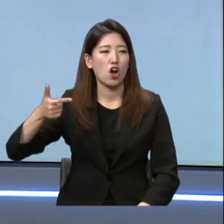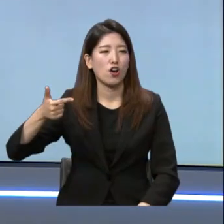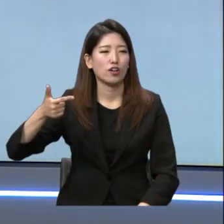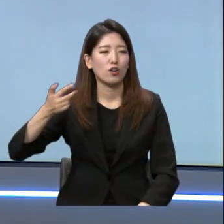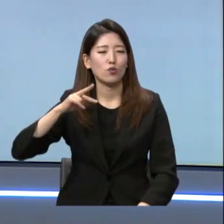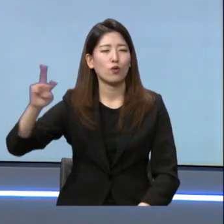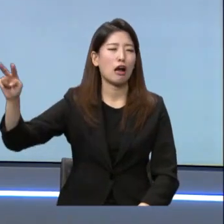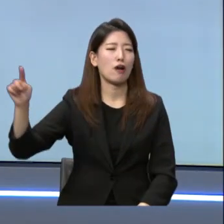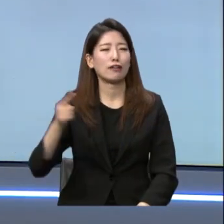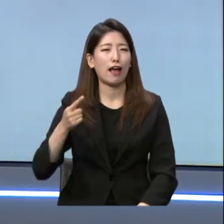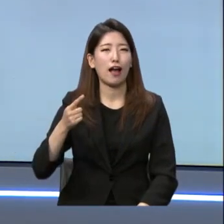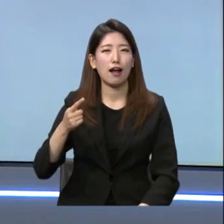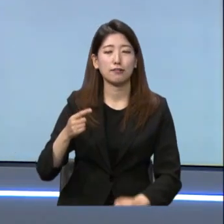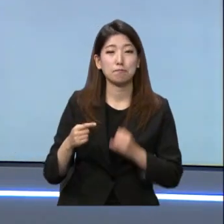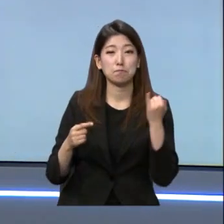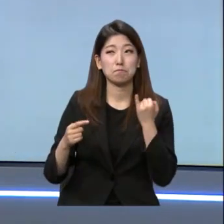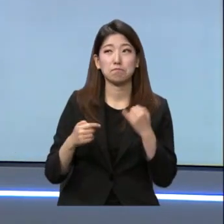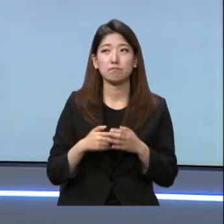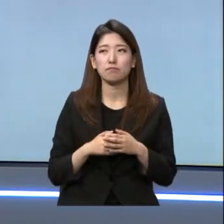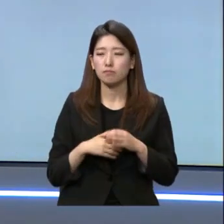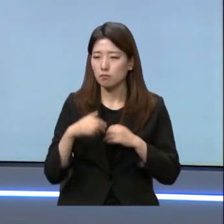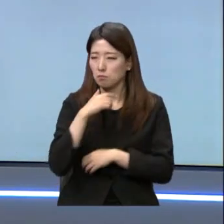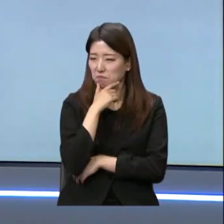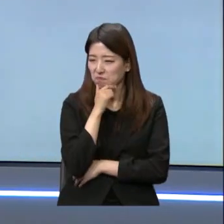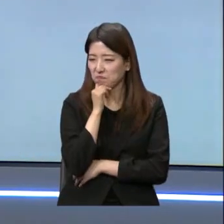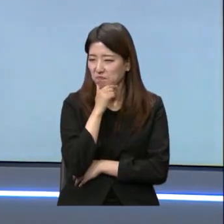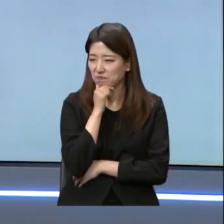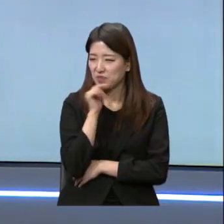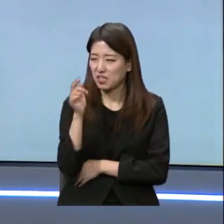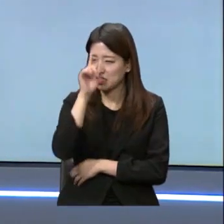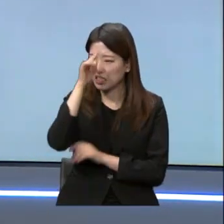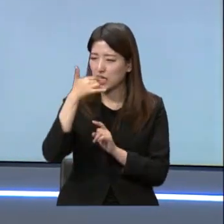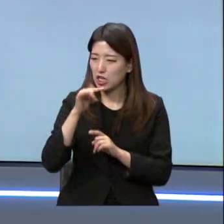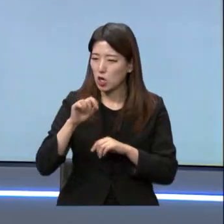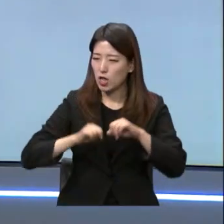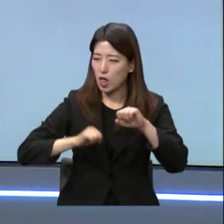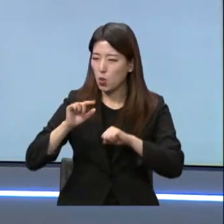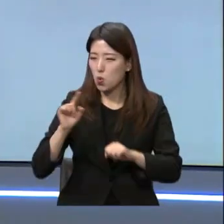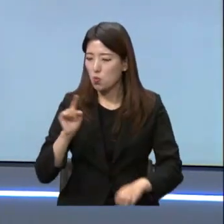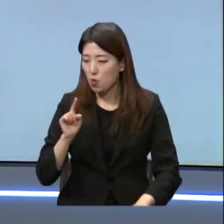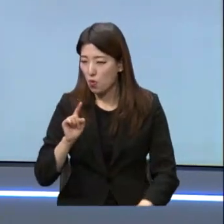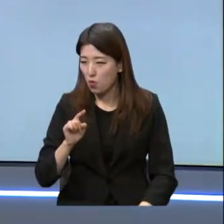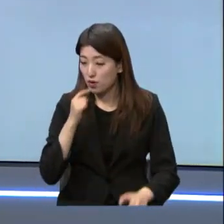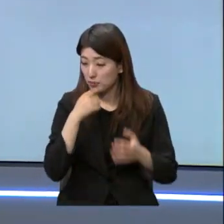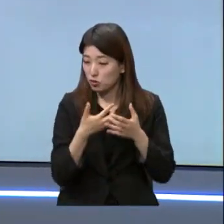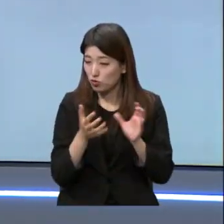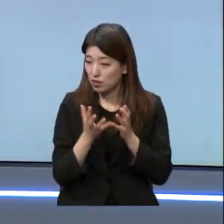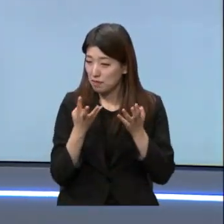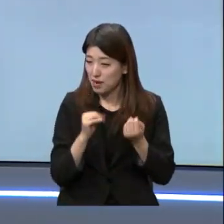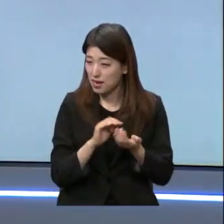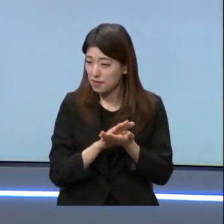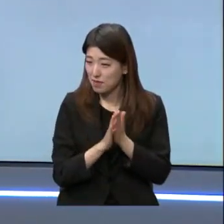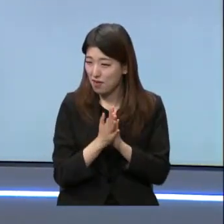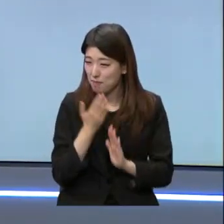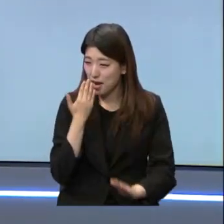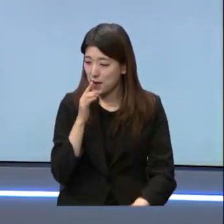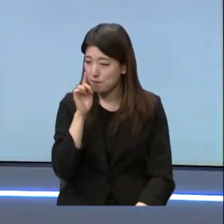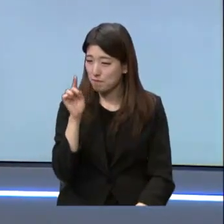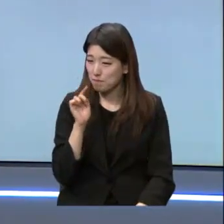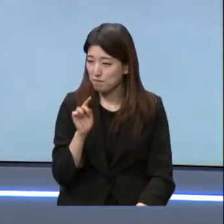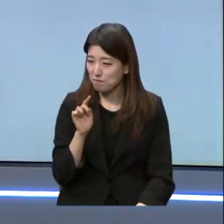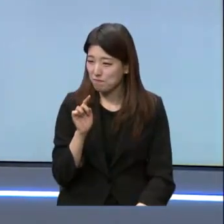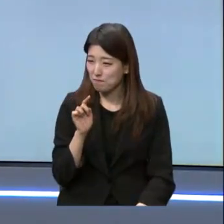여성이 어떤 자세를 취하느냐에 따라 민주당이 많이 달라질 것 같네라고 얘기를 합니다 여기